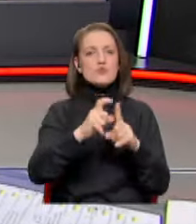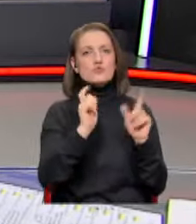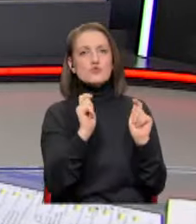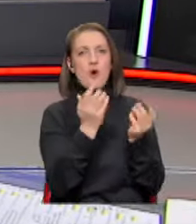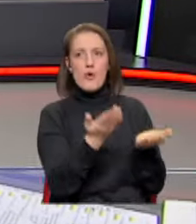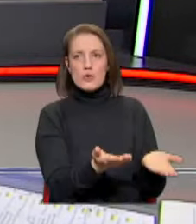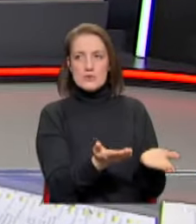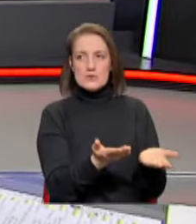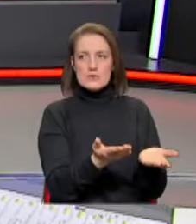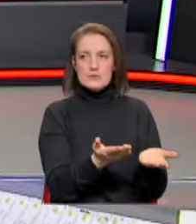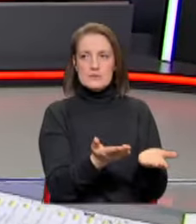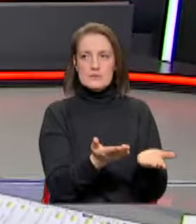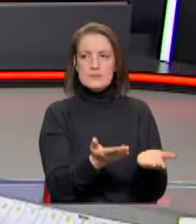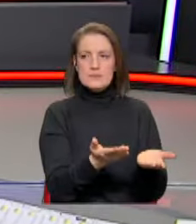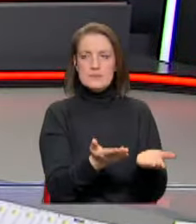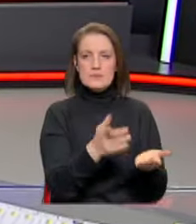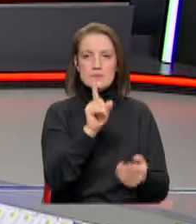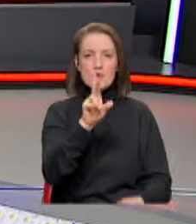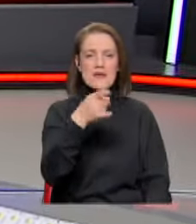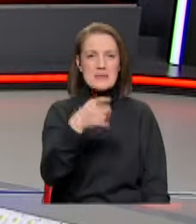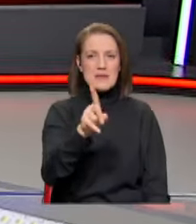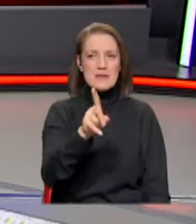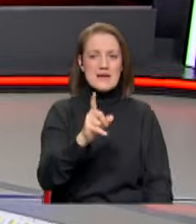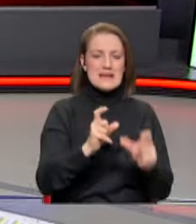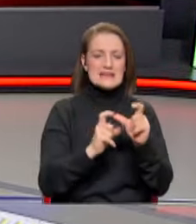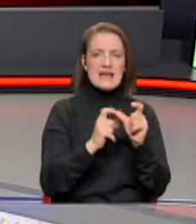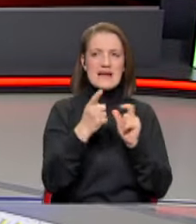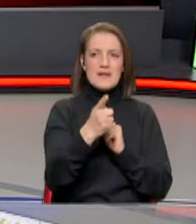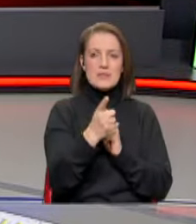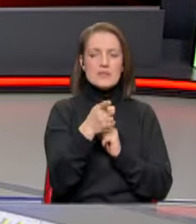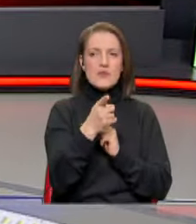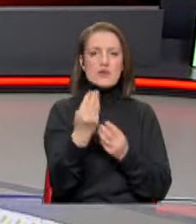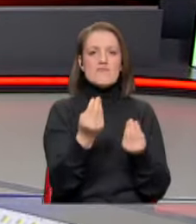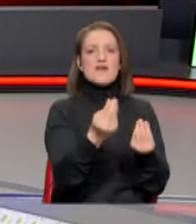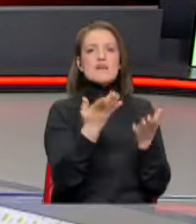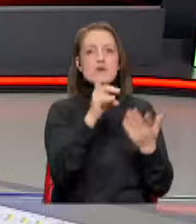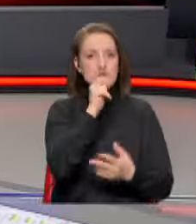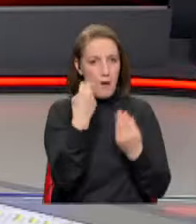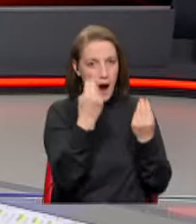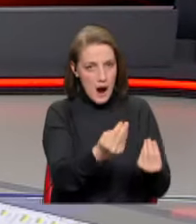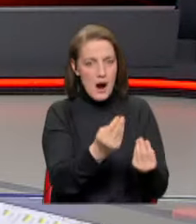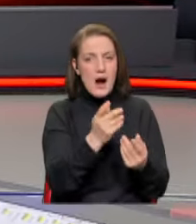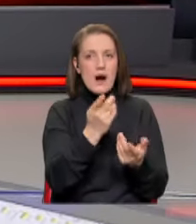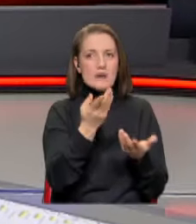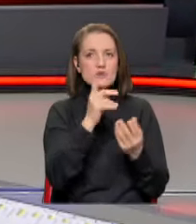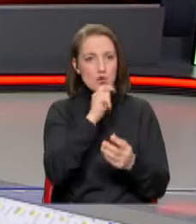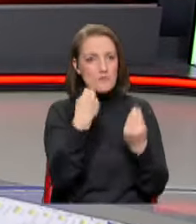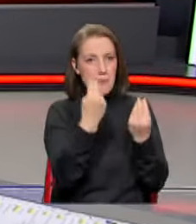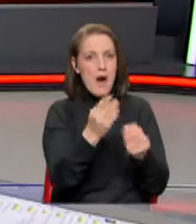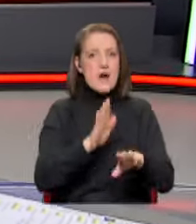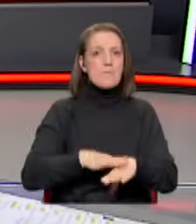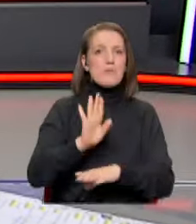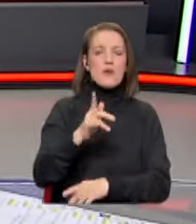zor Eee 12.000 lira Sen yem onlara verilmedi söz verildiği halde As